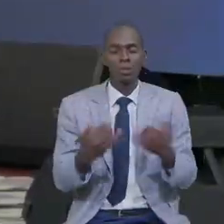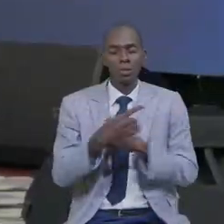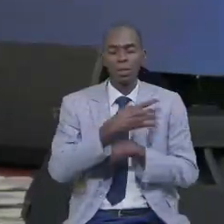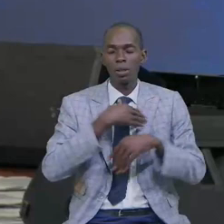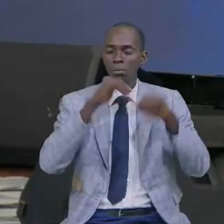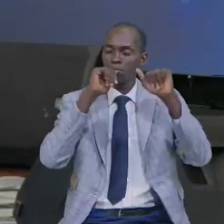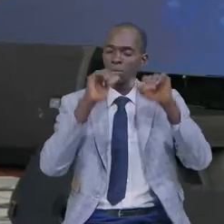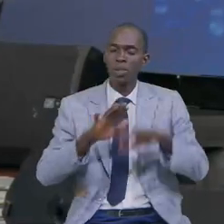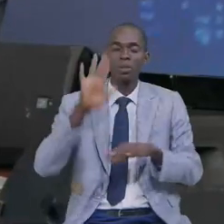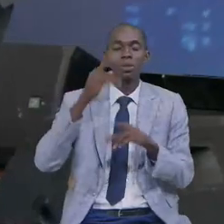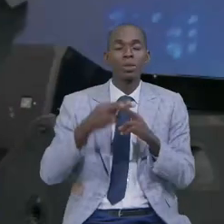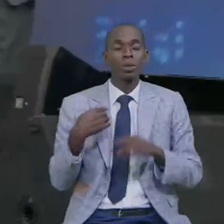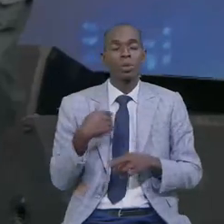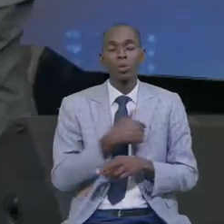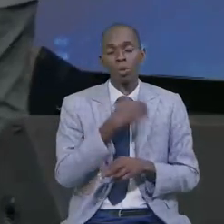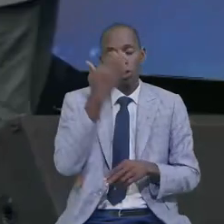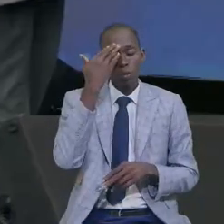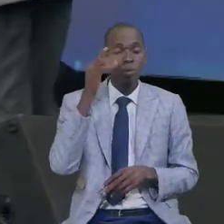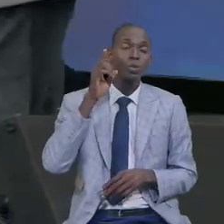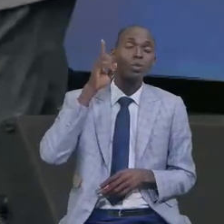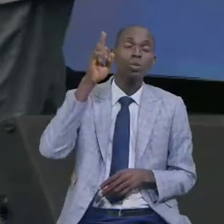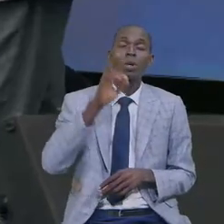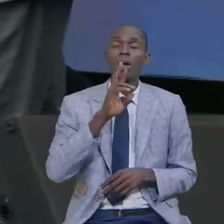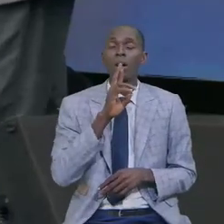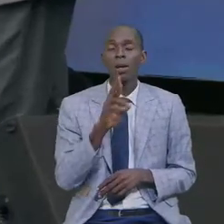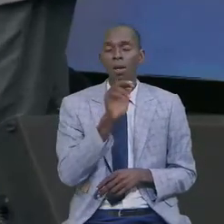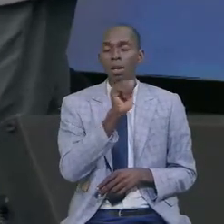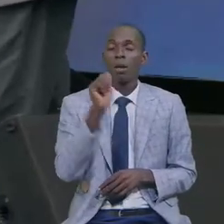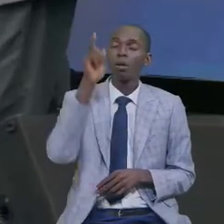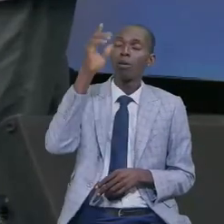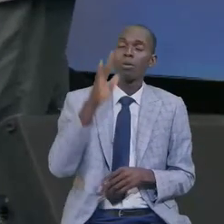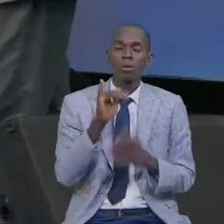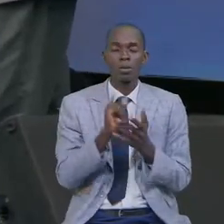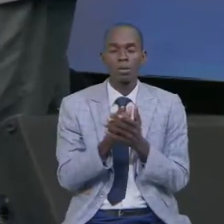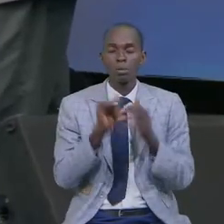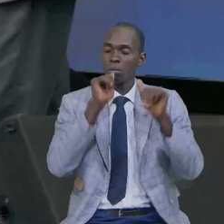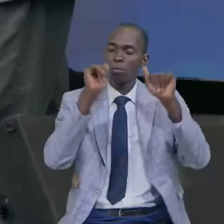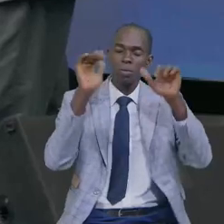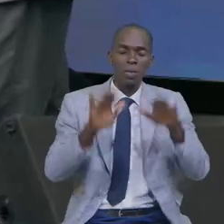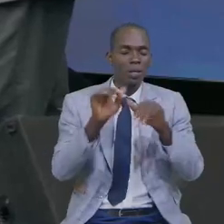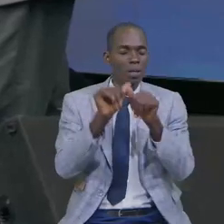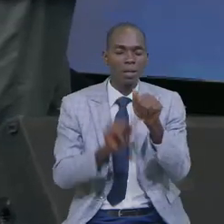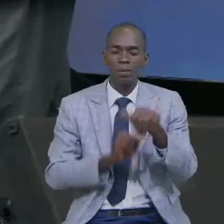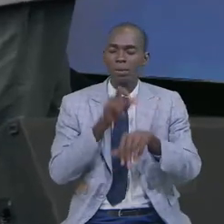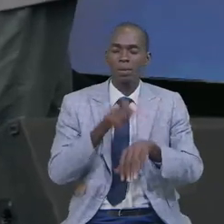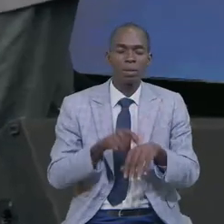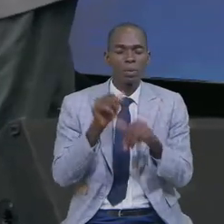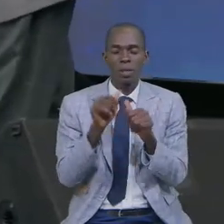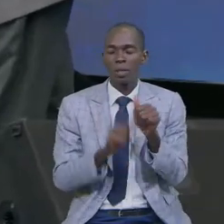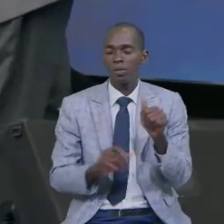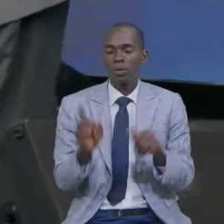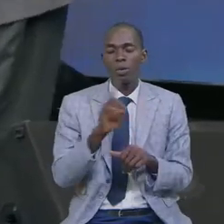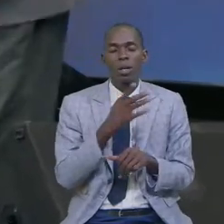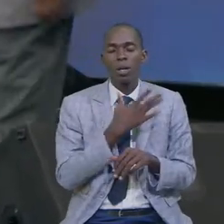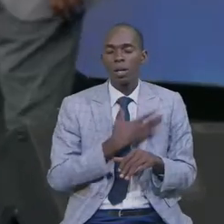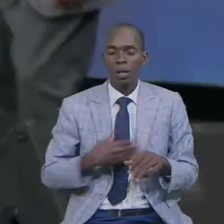nom. Nous savons que tu es un Dieu qui bénit chaque fois, partout.